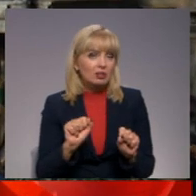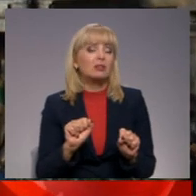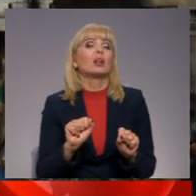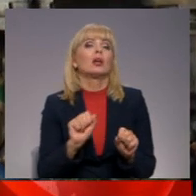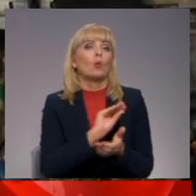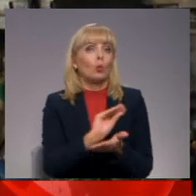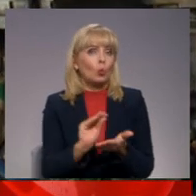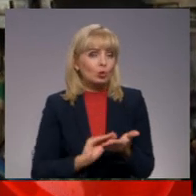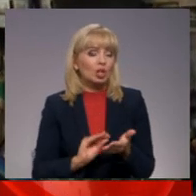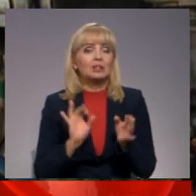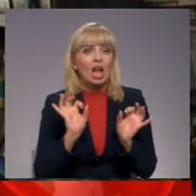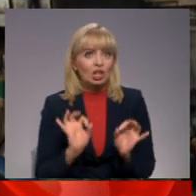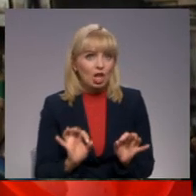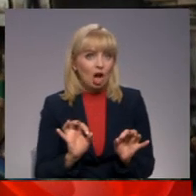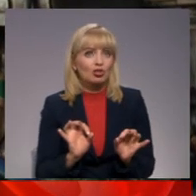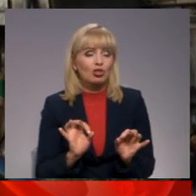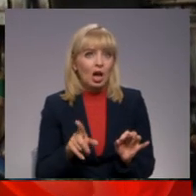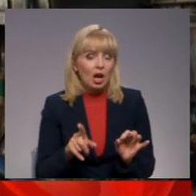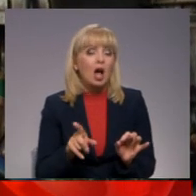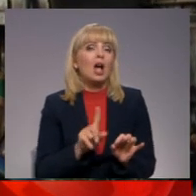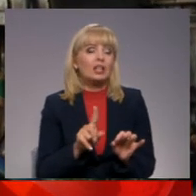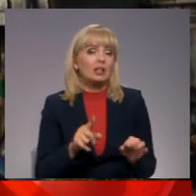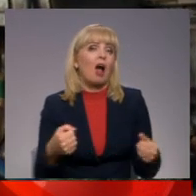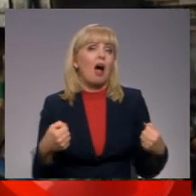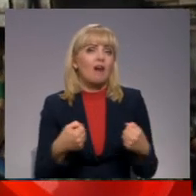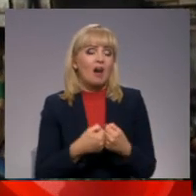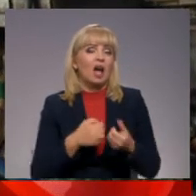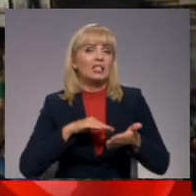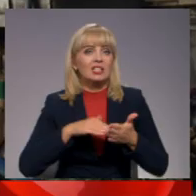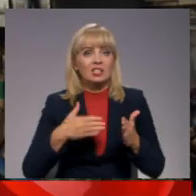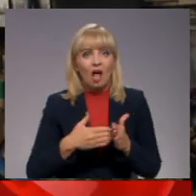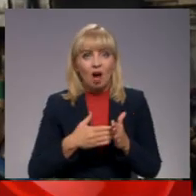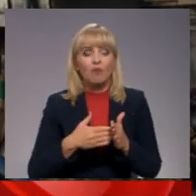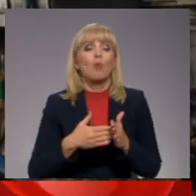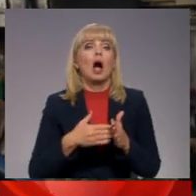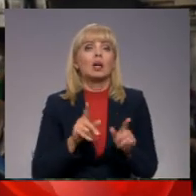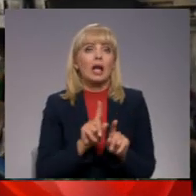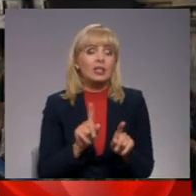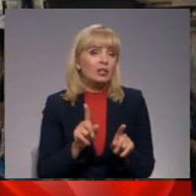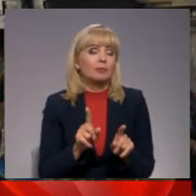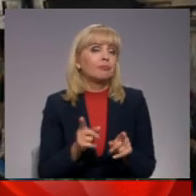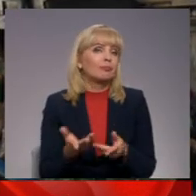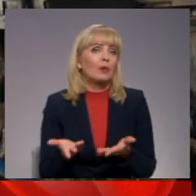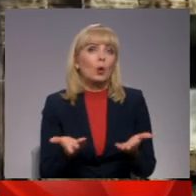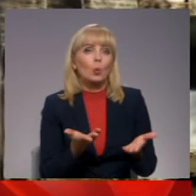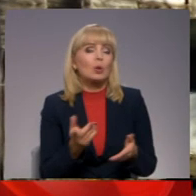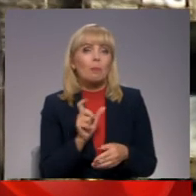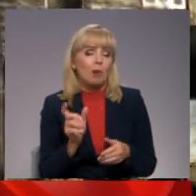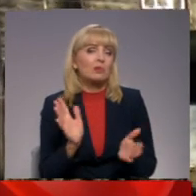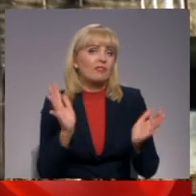atzinumu, ka tiešām pārsegums atrodas avārijas stāvokli un pastāv, kurā momenta pastāv